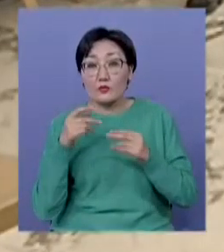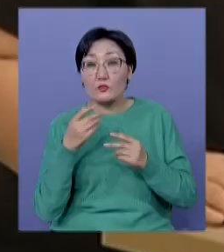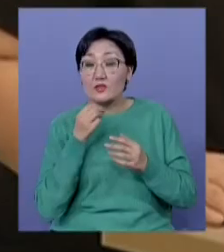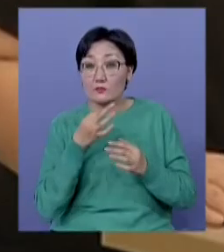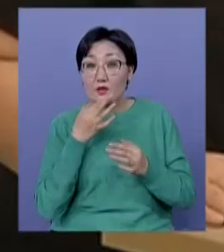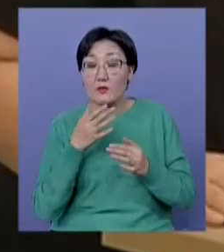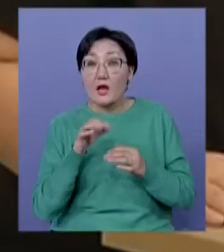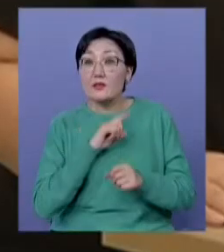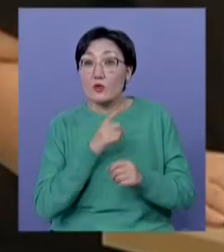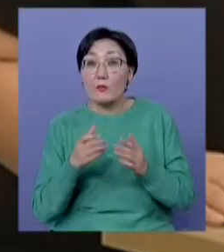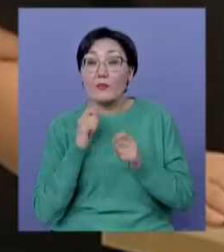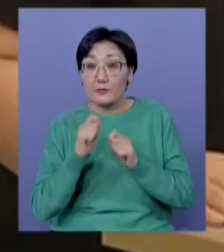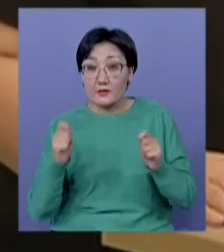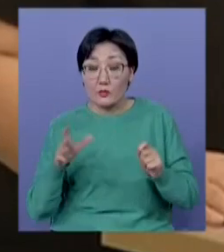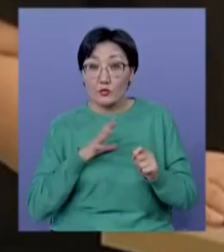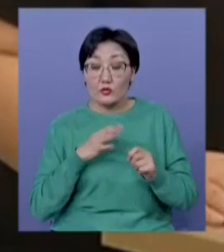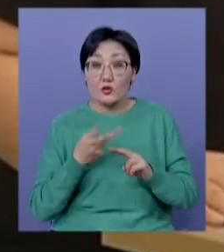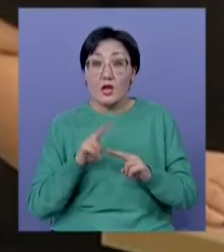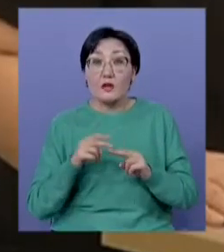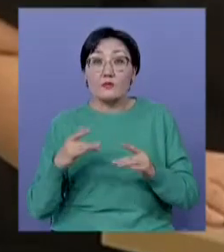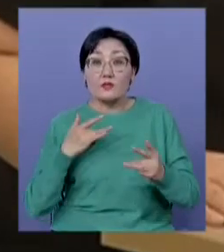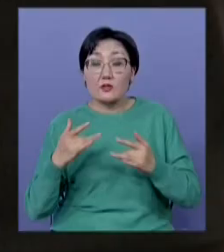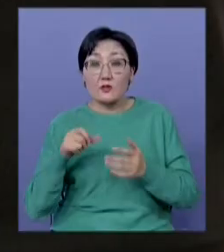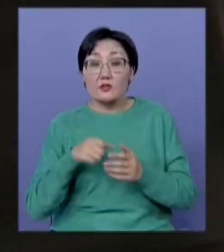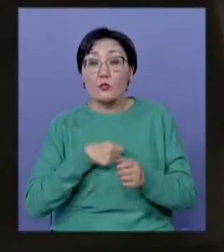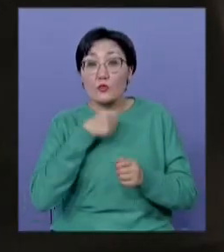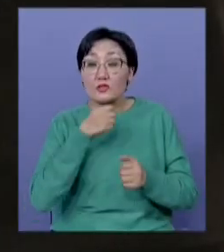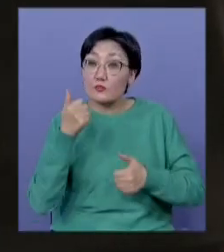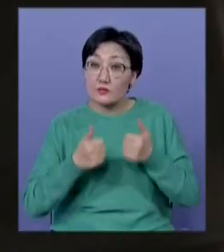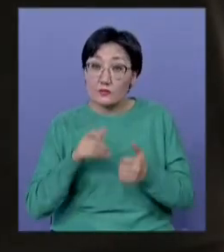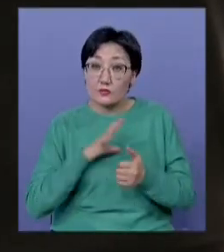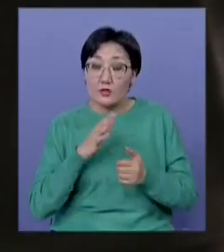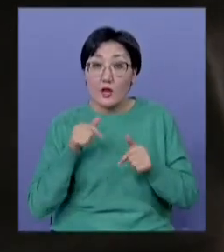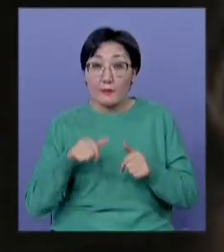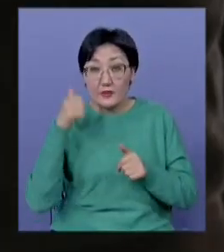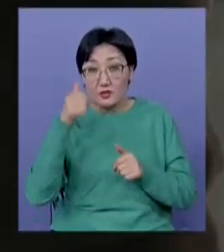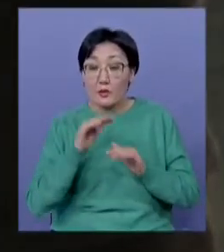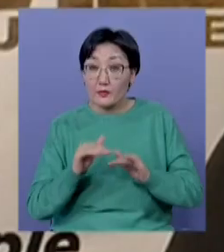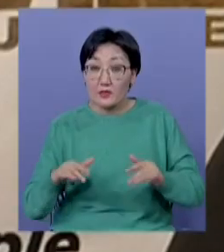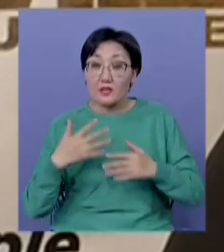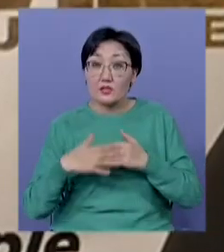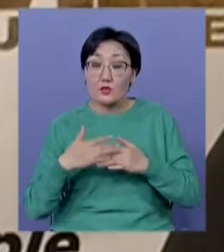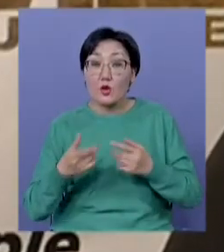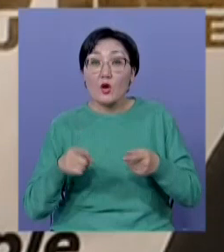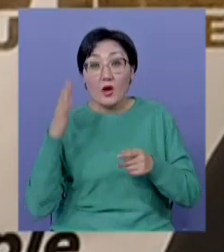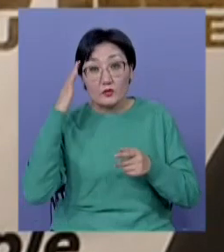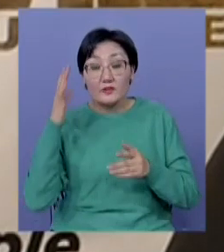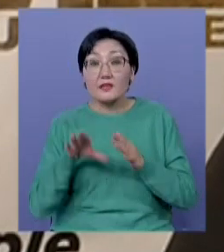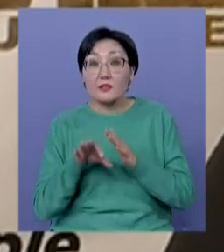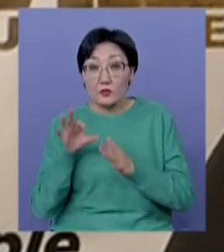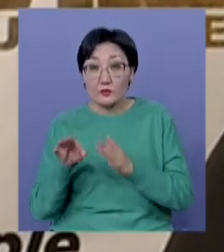мықтылар марапатталмақ. Бүгінге дейін тек өнерде жүрген ересектер сайысқа түссе, биыл бүлдіршіндер арасында да өзара таланттарды